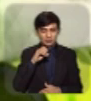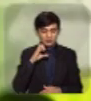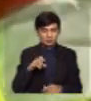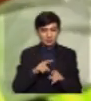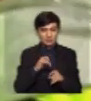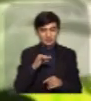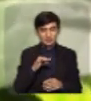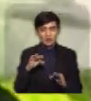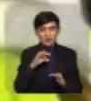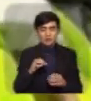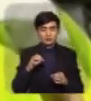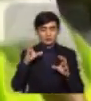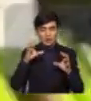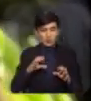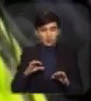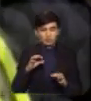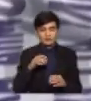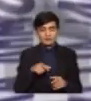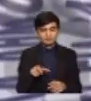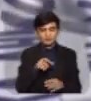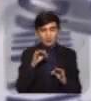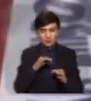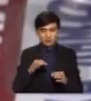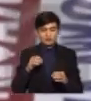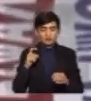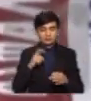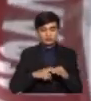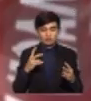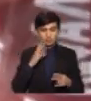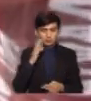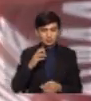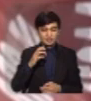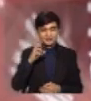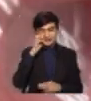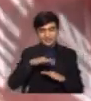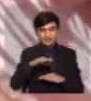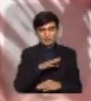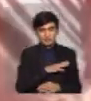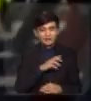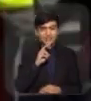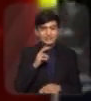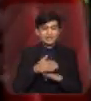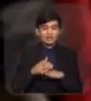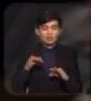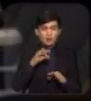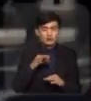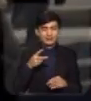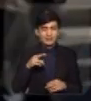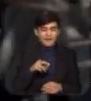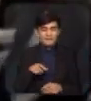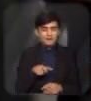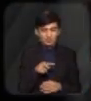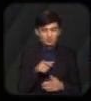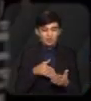попытке закрепить законодательным путем меры, которые страна согласовывала с международными кредиторами для выхода